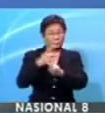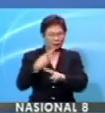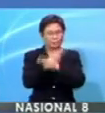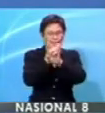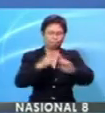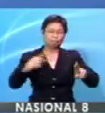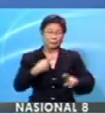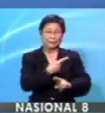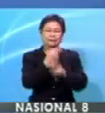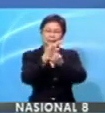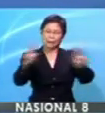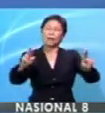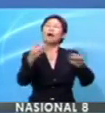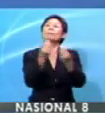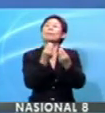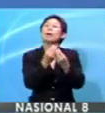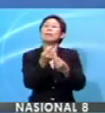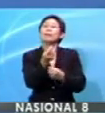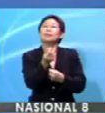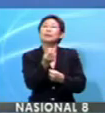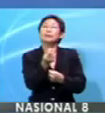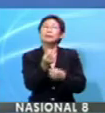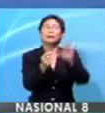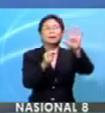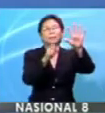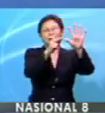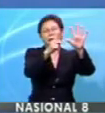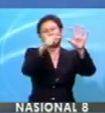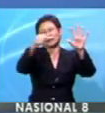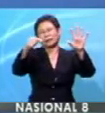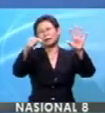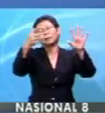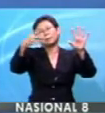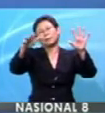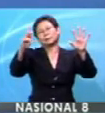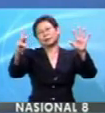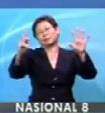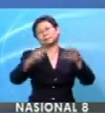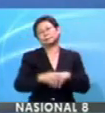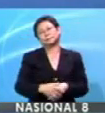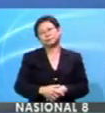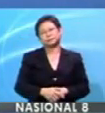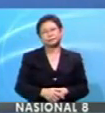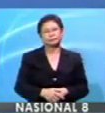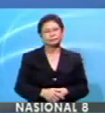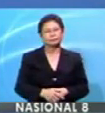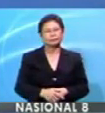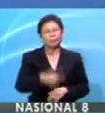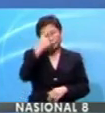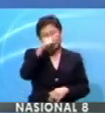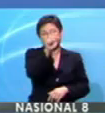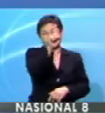nanti adalah berjumlah dari 5000 hingga 15 r000 bagi